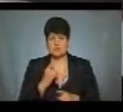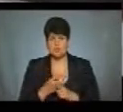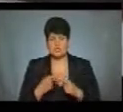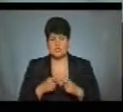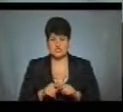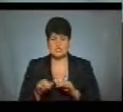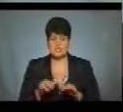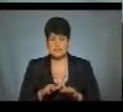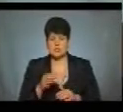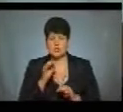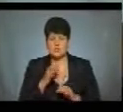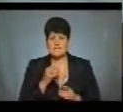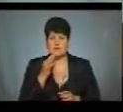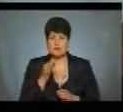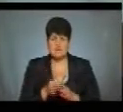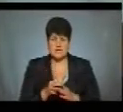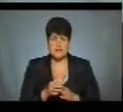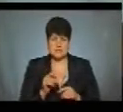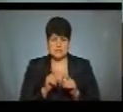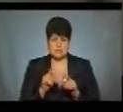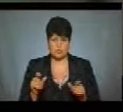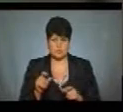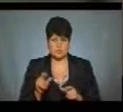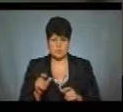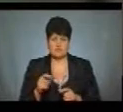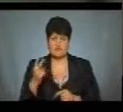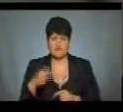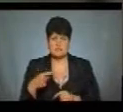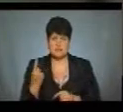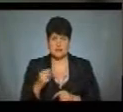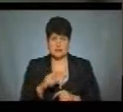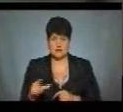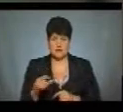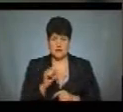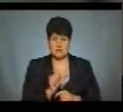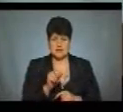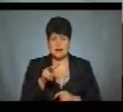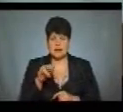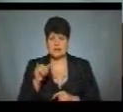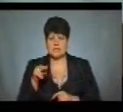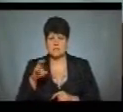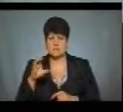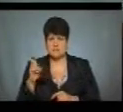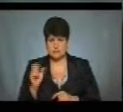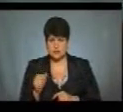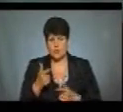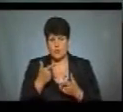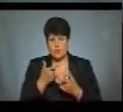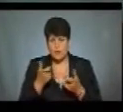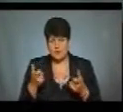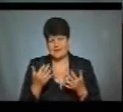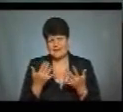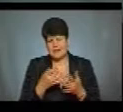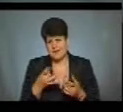засобів, розповідає відповідальна за пункт тестування у 21-й школі Анжела Ліпська. Його попереджали кілька разів